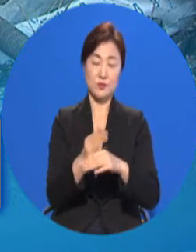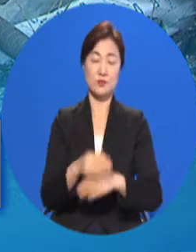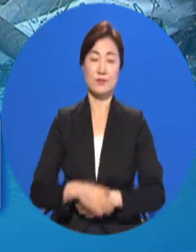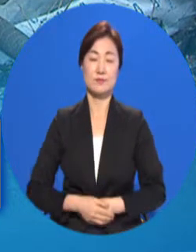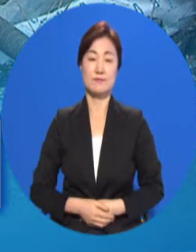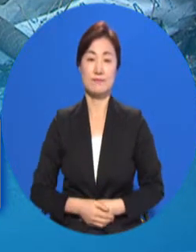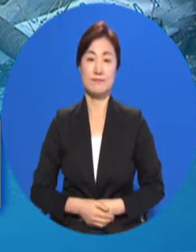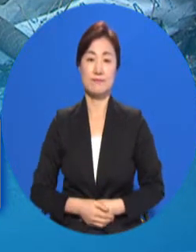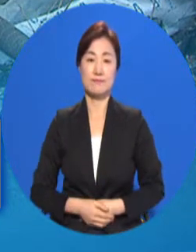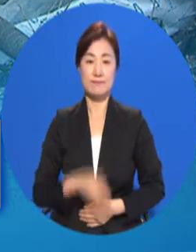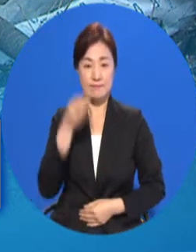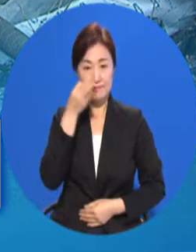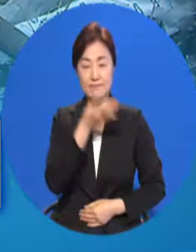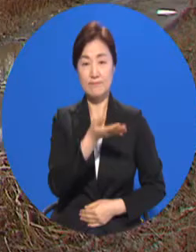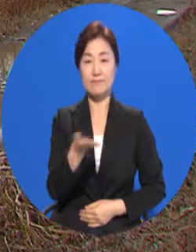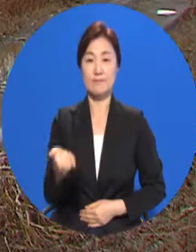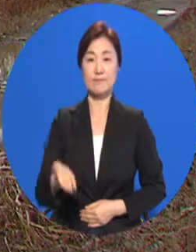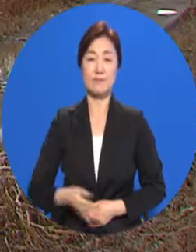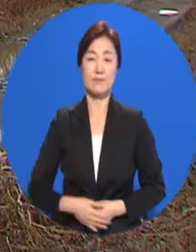조희원 기자가 취재했습니다.